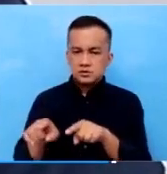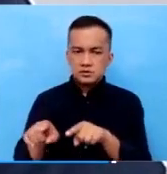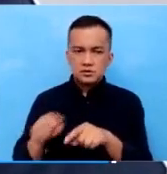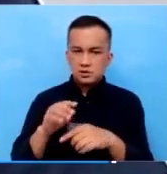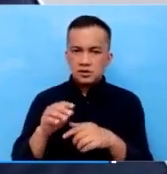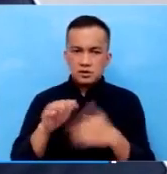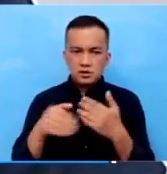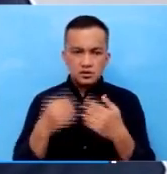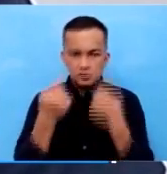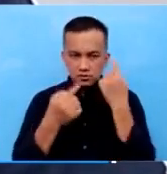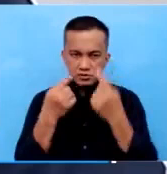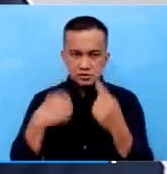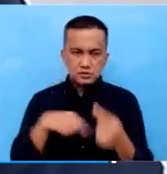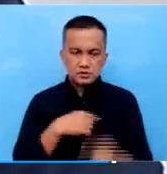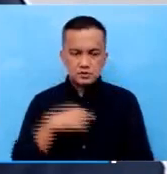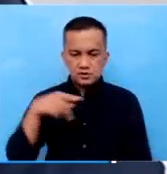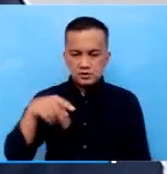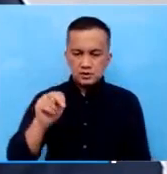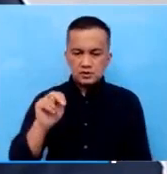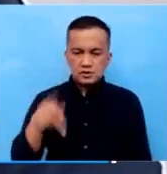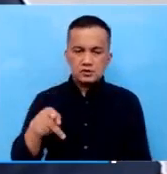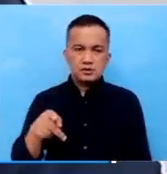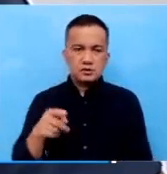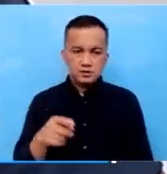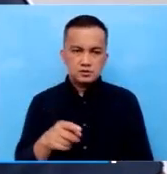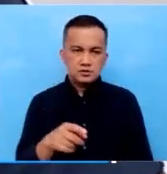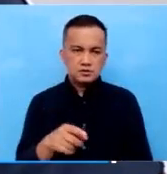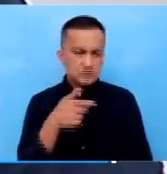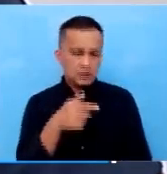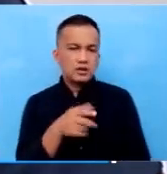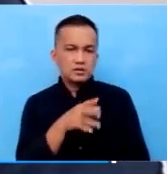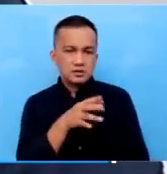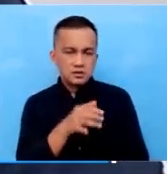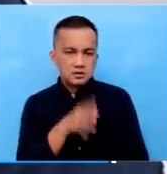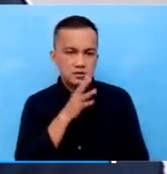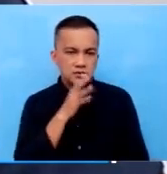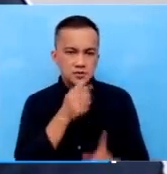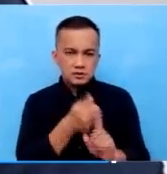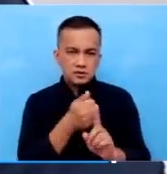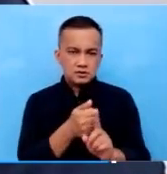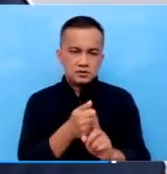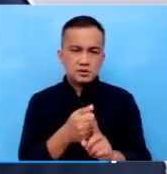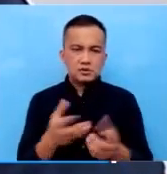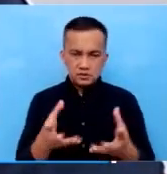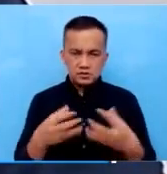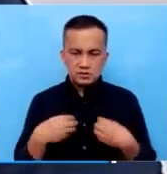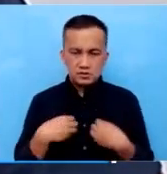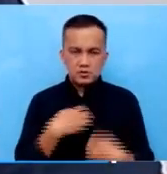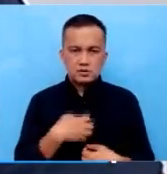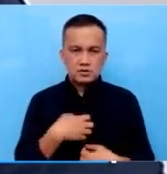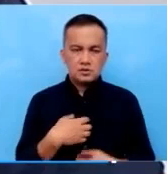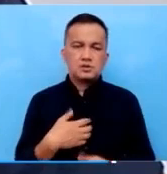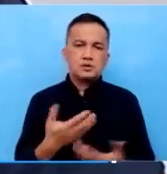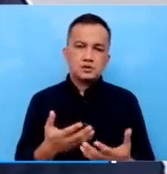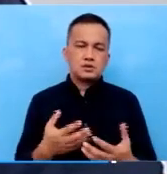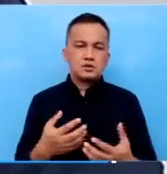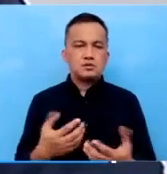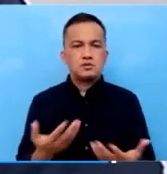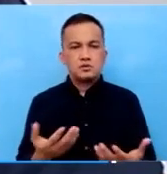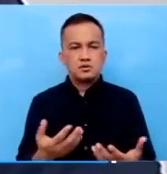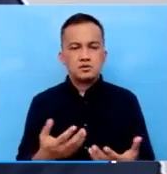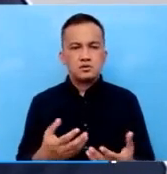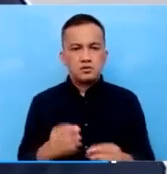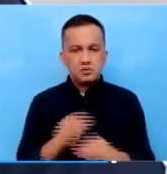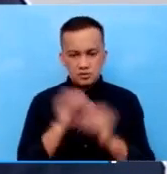concerned, lalo na po kami sa PNP, the thing speaks for itself. Kaya nga in-entertain natin yung reklamo ng complainant. Kasi klaro naman